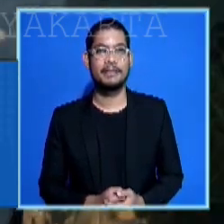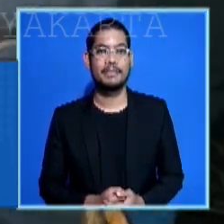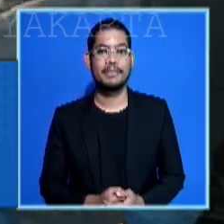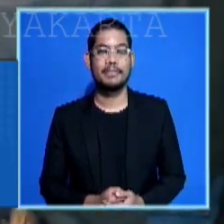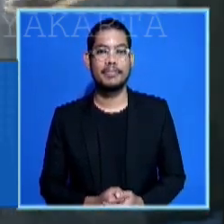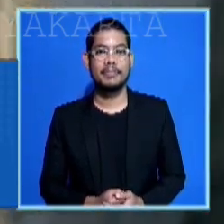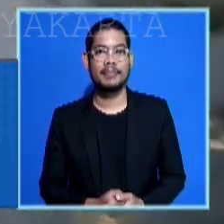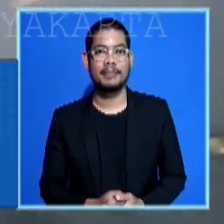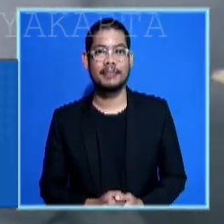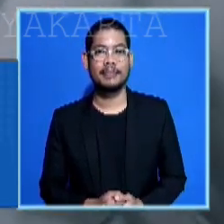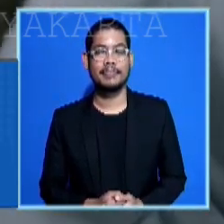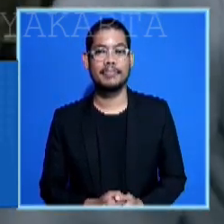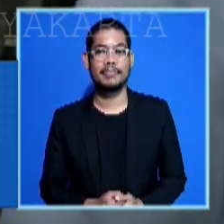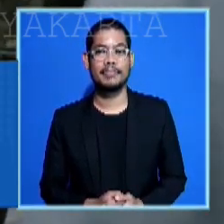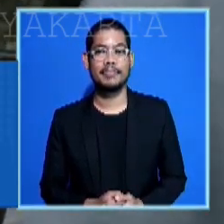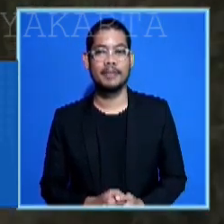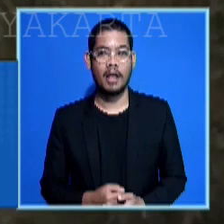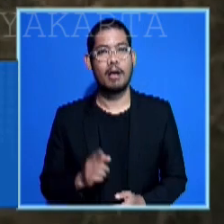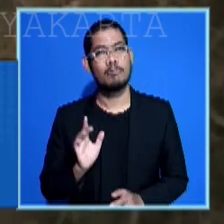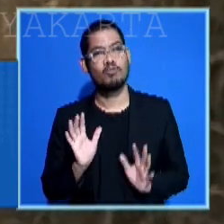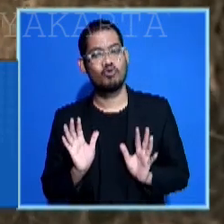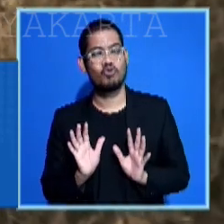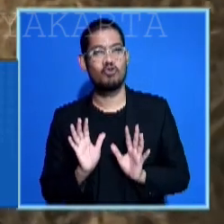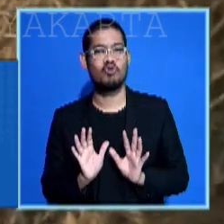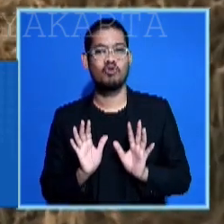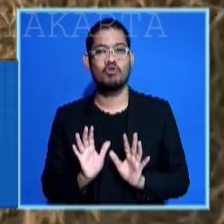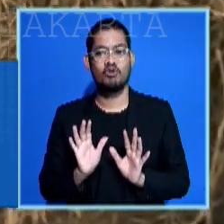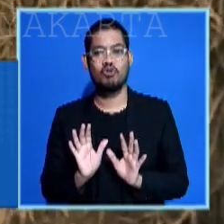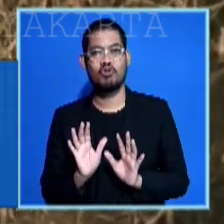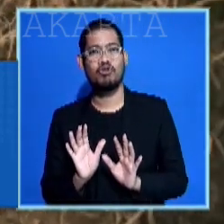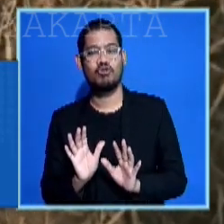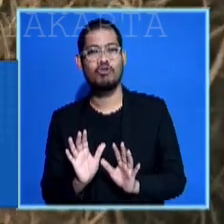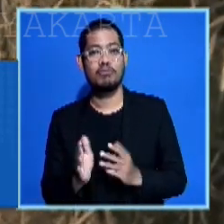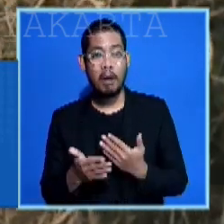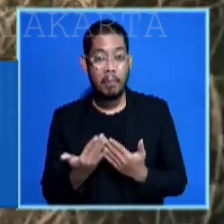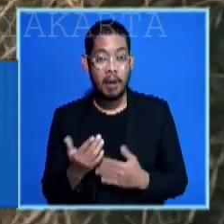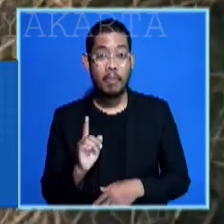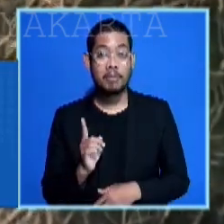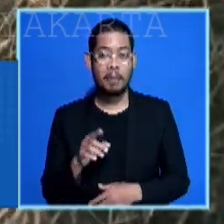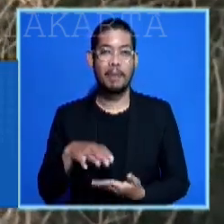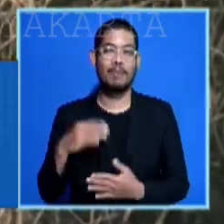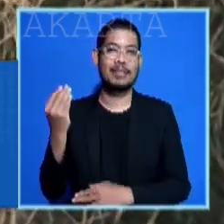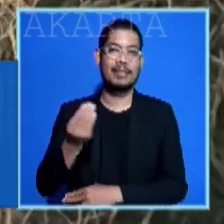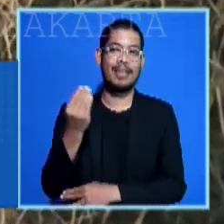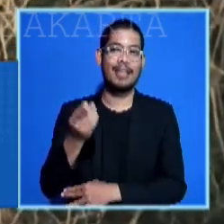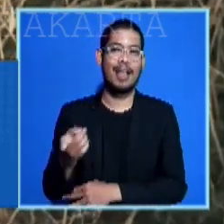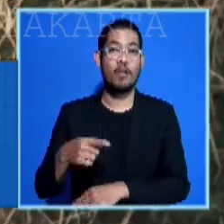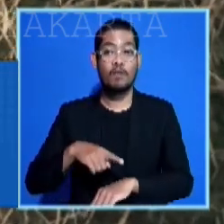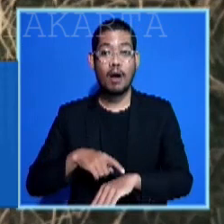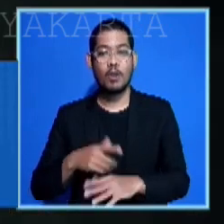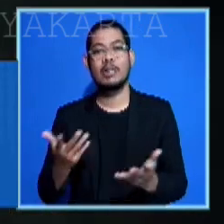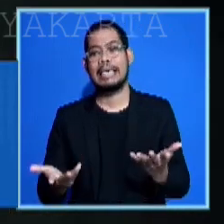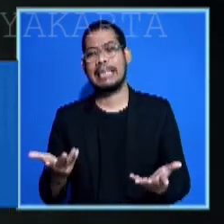Mendaki hingga sampai puncak bukit ini bisa dibilang cukup mudah. Karena wisatawan yang datang hanya butuh waktu 30-45